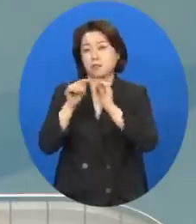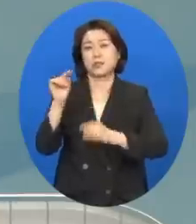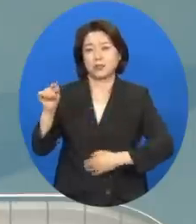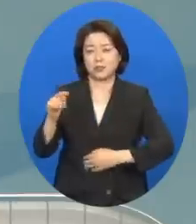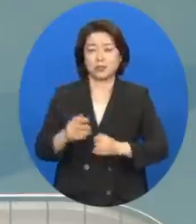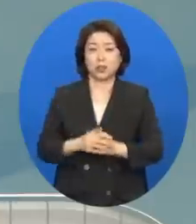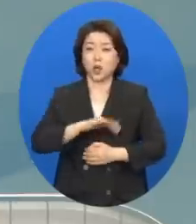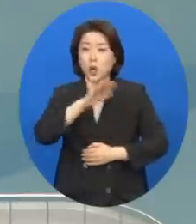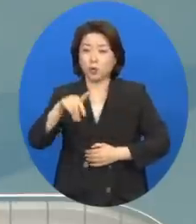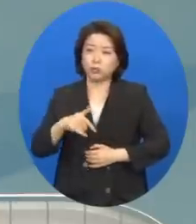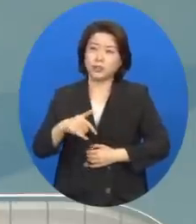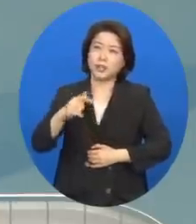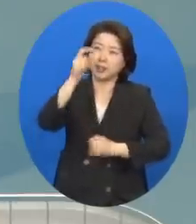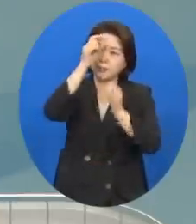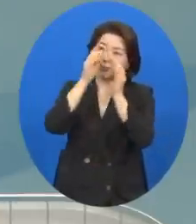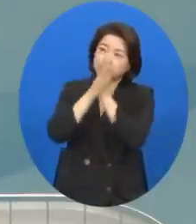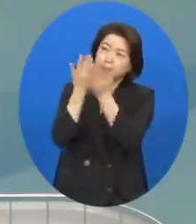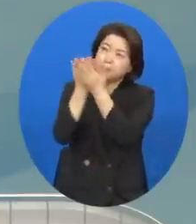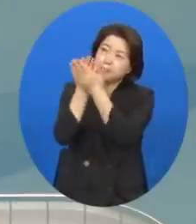떼쓸 수 있는 부모가 됐다는 거예요.